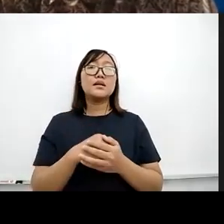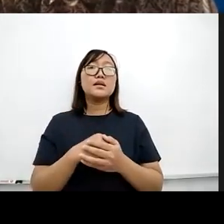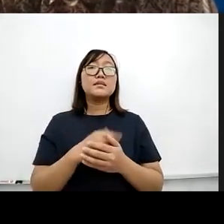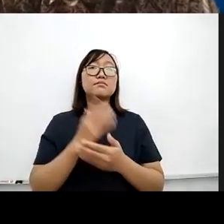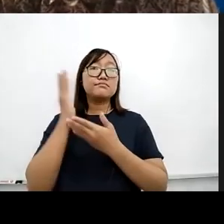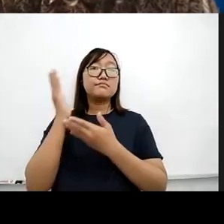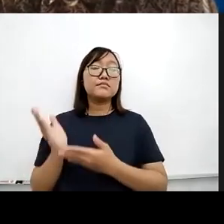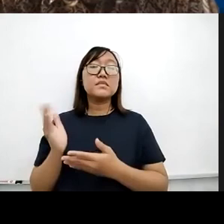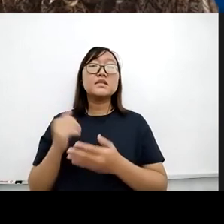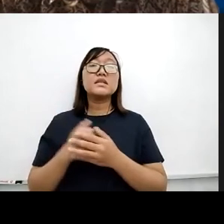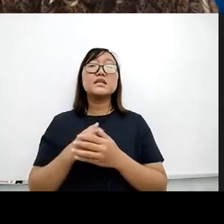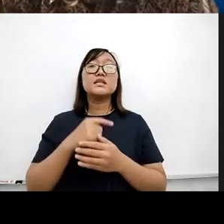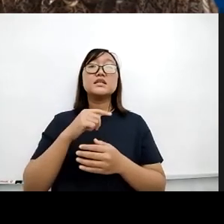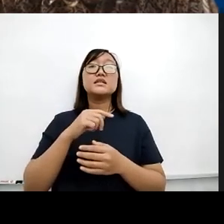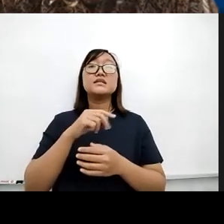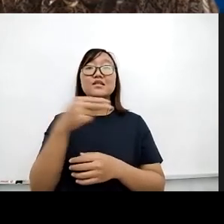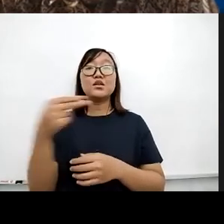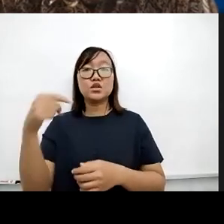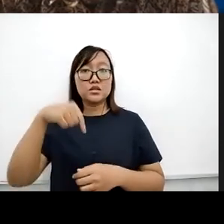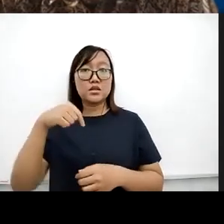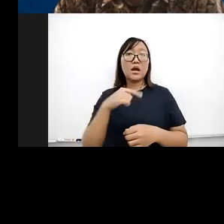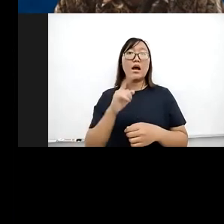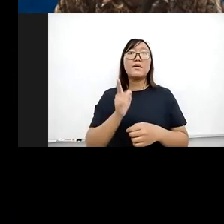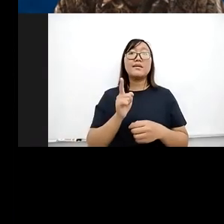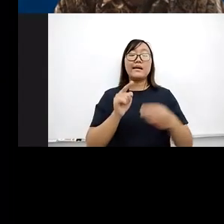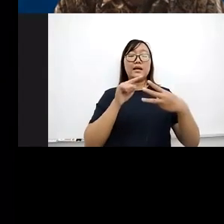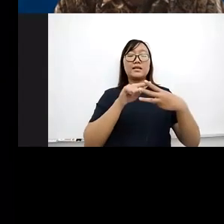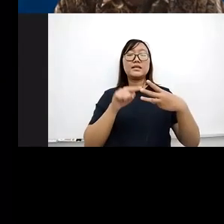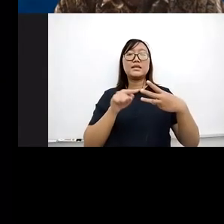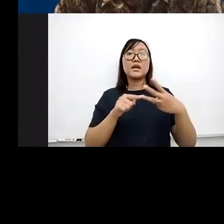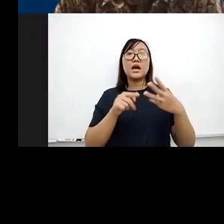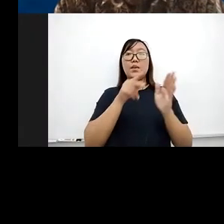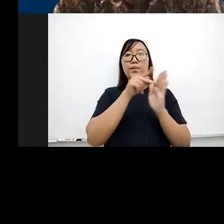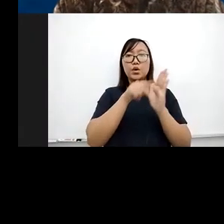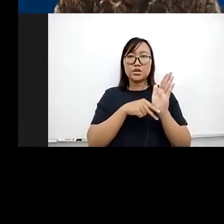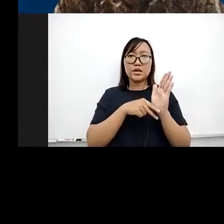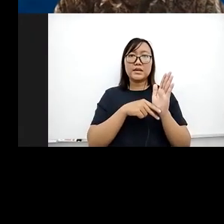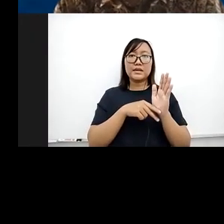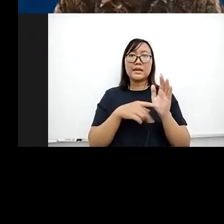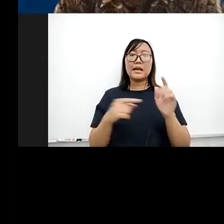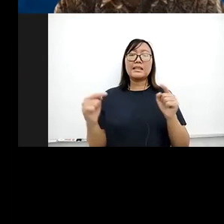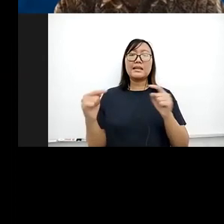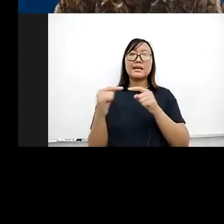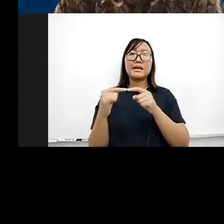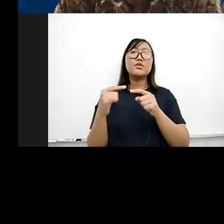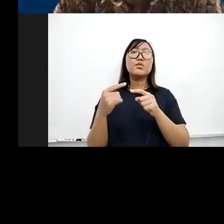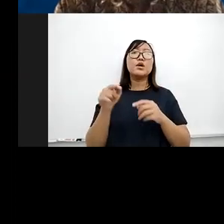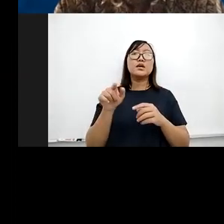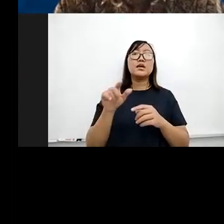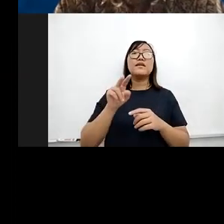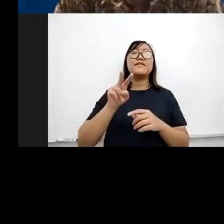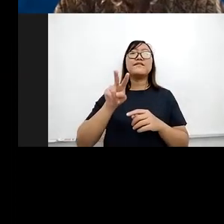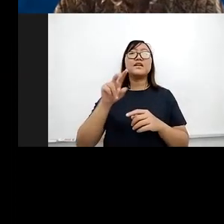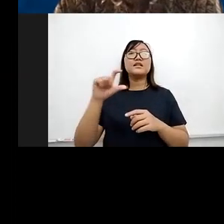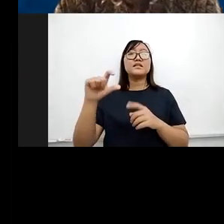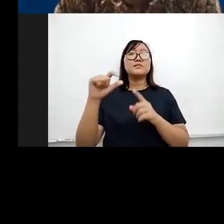mengimplementasikan 3 Project yang terkait dengan PCV yang pertama itu adalah